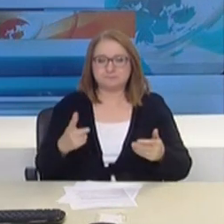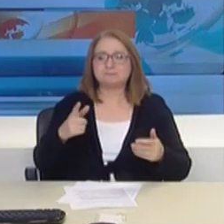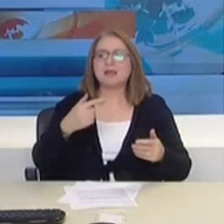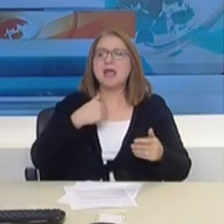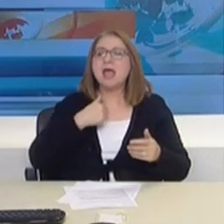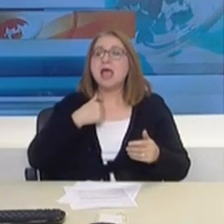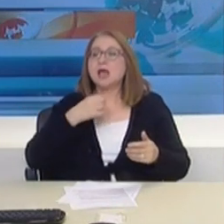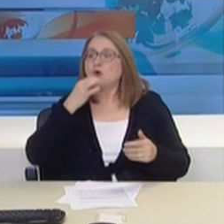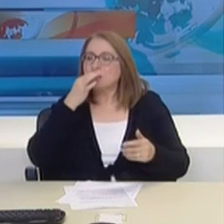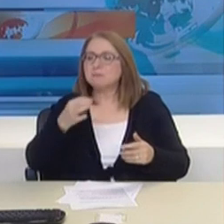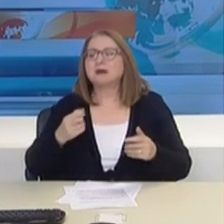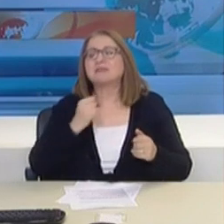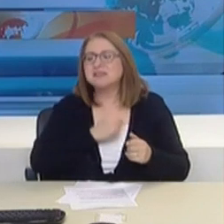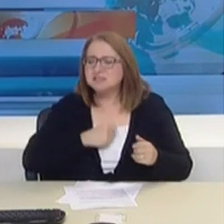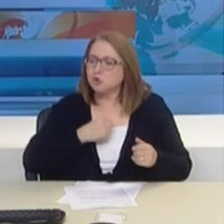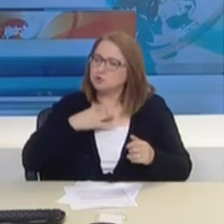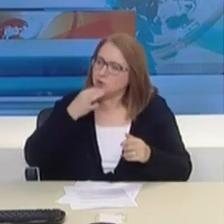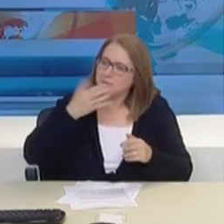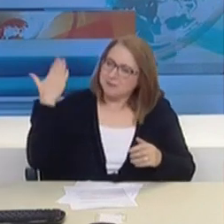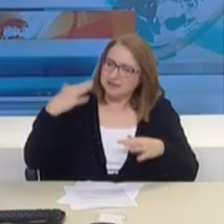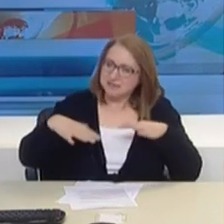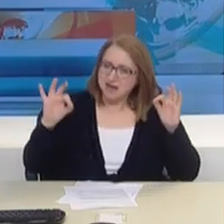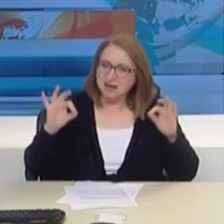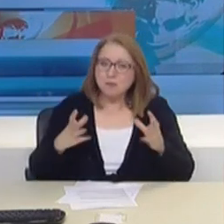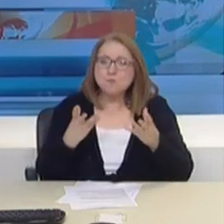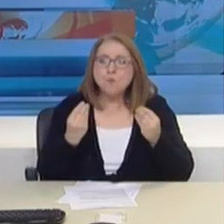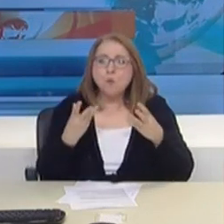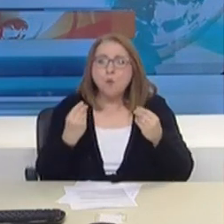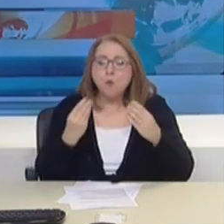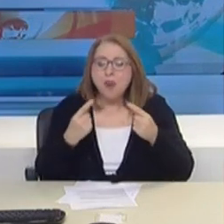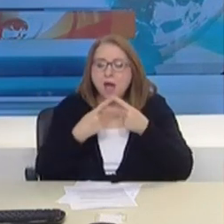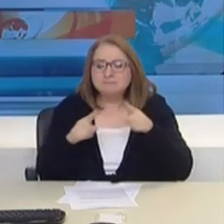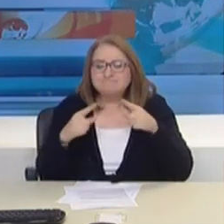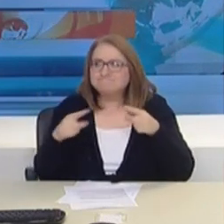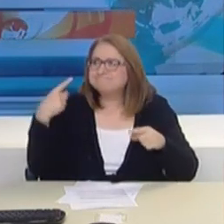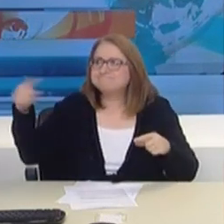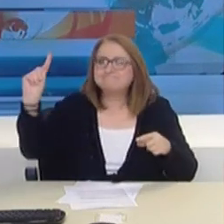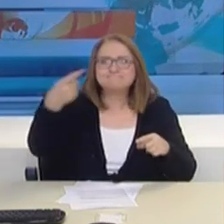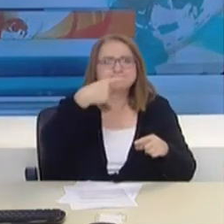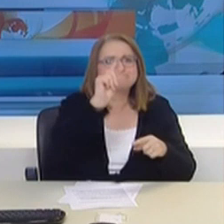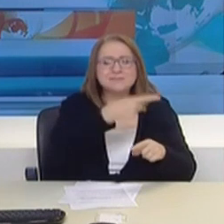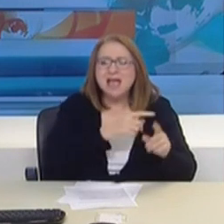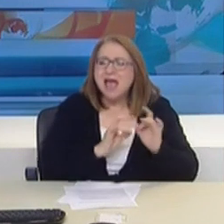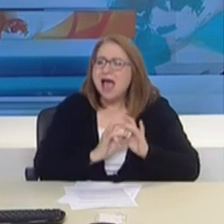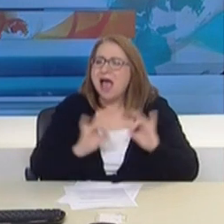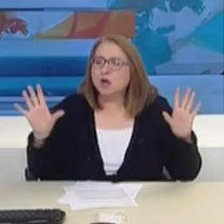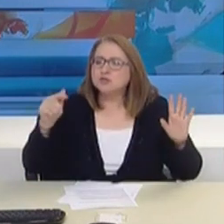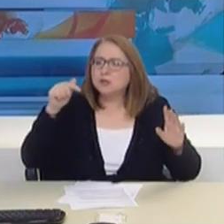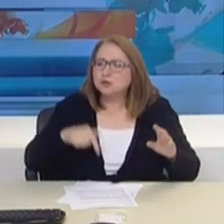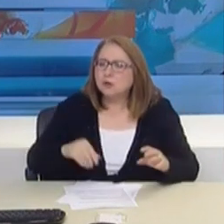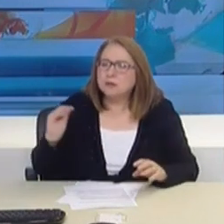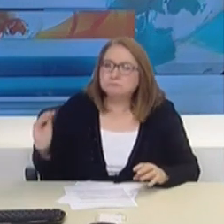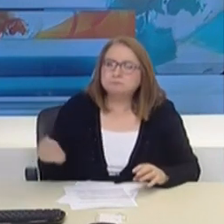δεδομένα για αυτή τη νόσο είναι ακόμη άγνωστα. Όντως φαίνεται ότι όπως όλοι οι κορονοϊοί προσβάλλει και αυτός ο κορονοϊός στο γαστρεντερικό